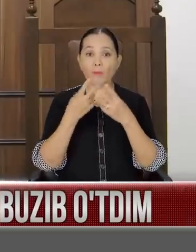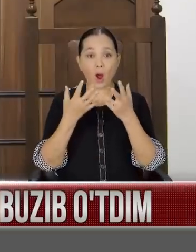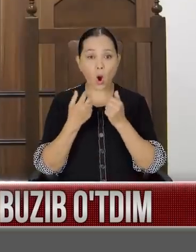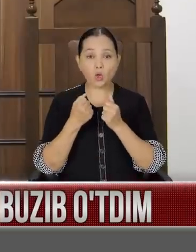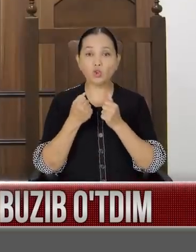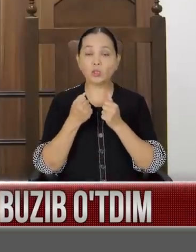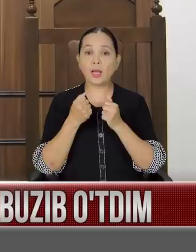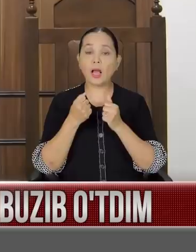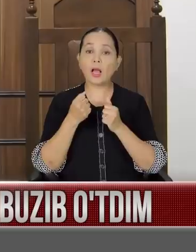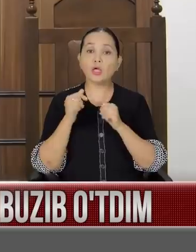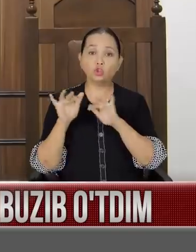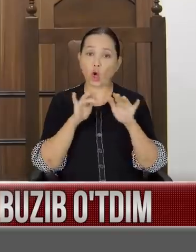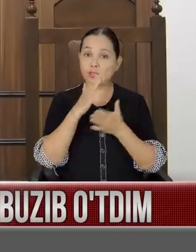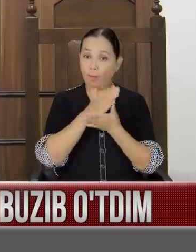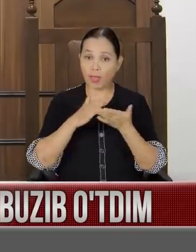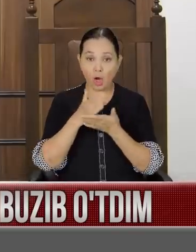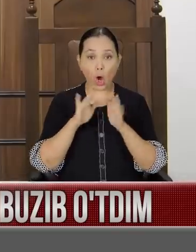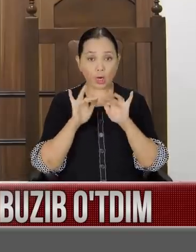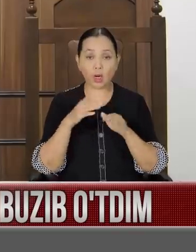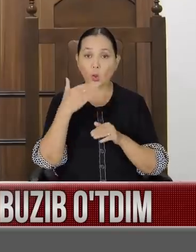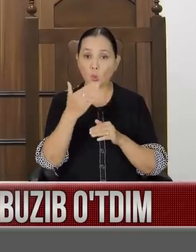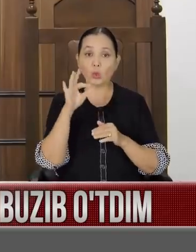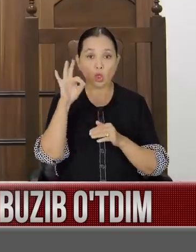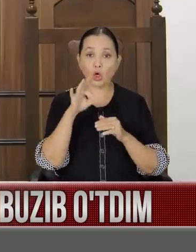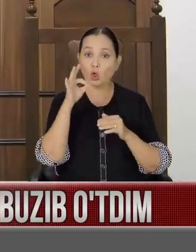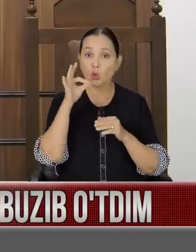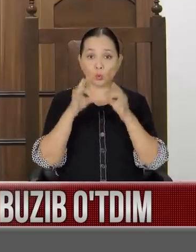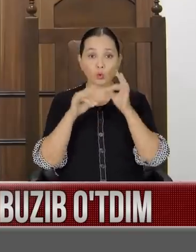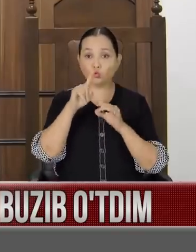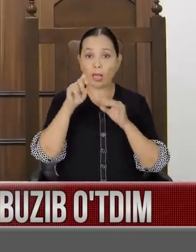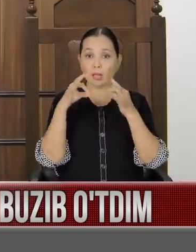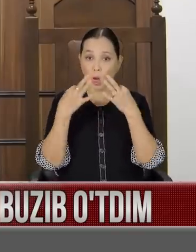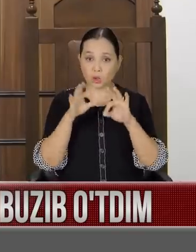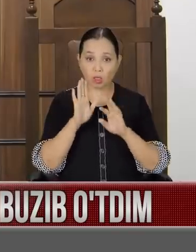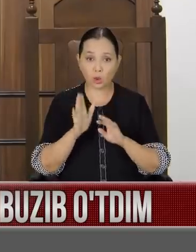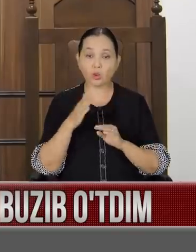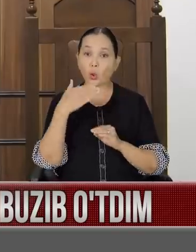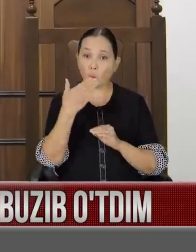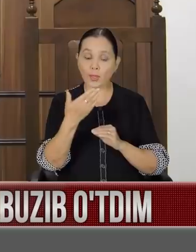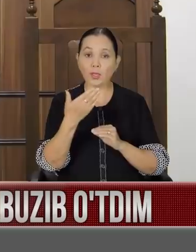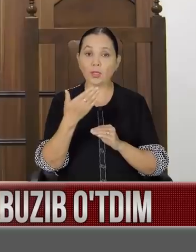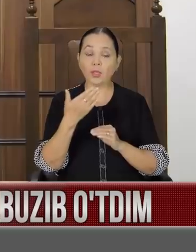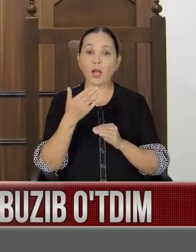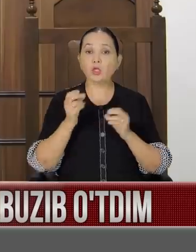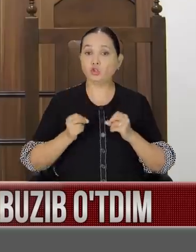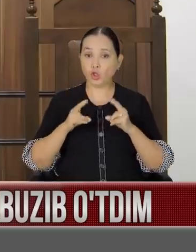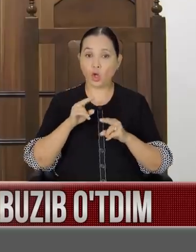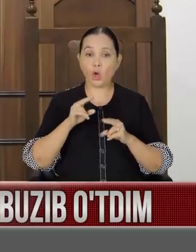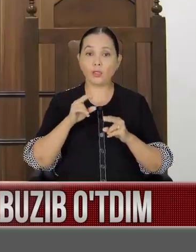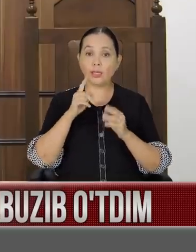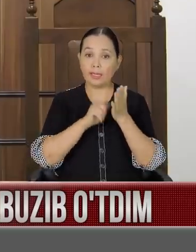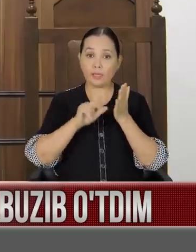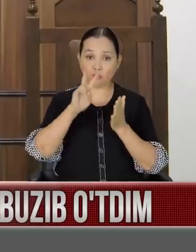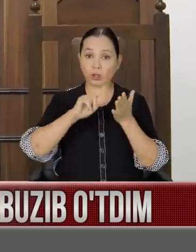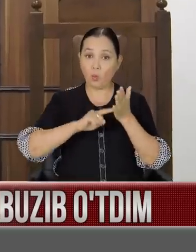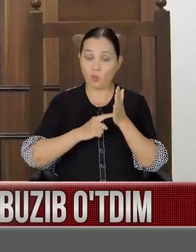olish tarzidagi ehtiyot chorasi bekor qilinib, u darhol sud zalidan ozod qilinsin. Unga nisbatan Jinoyat kodeksining